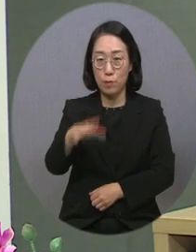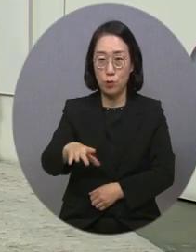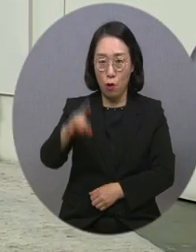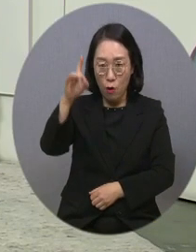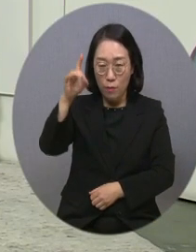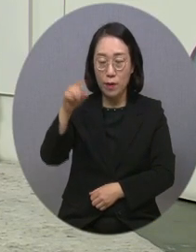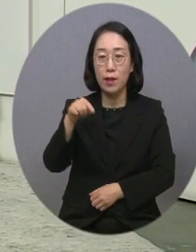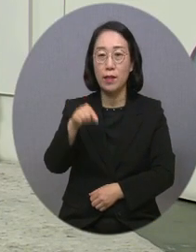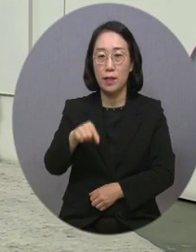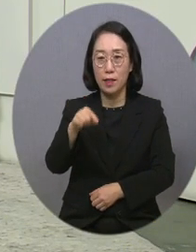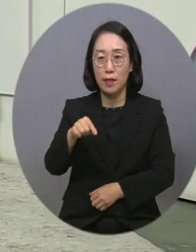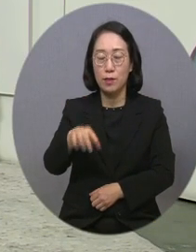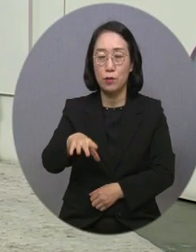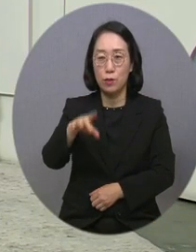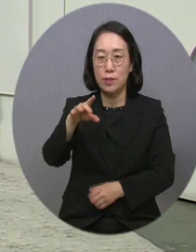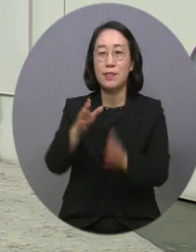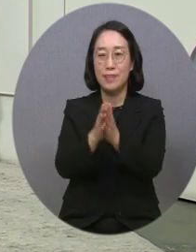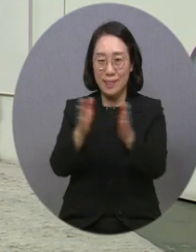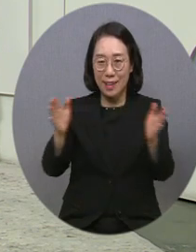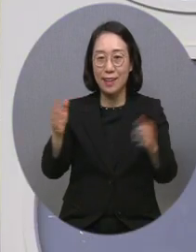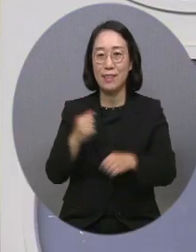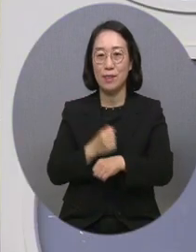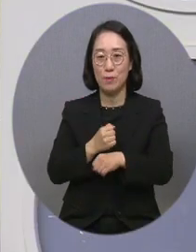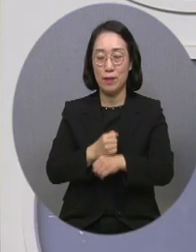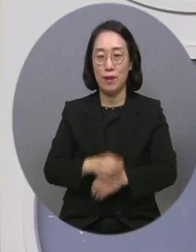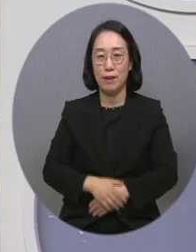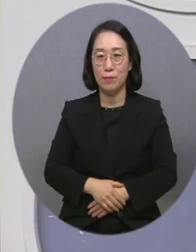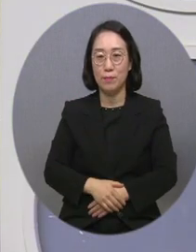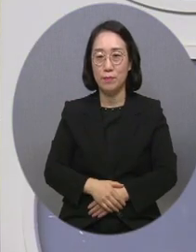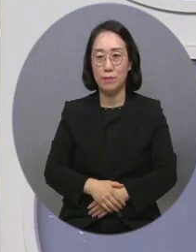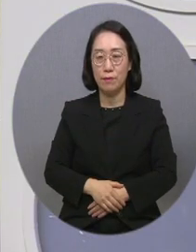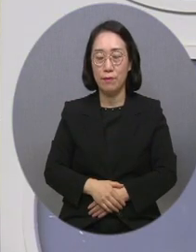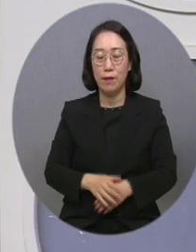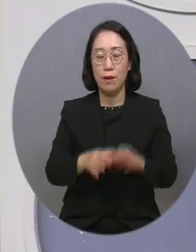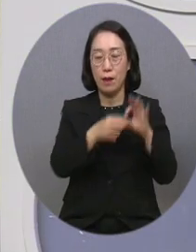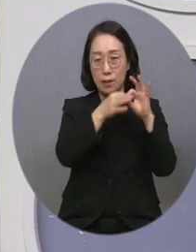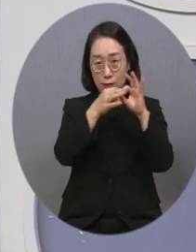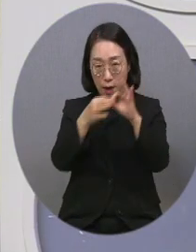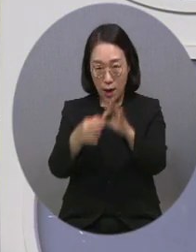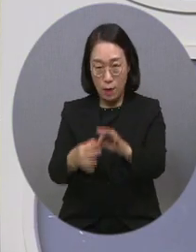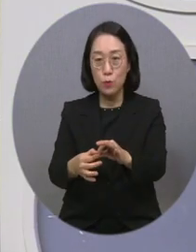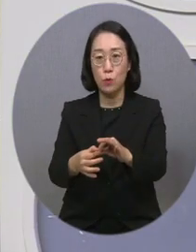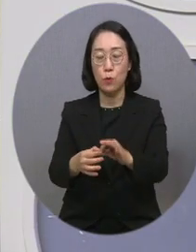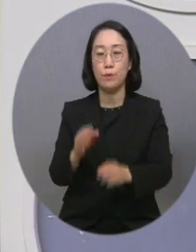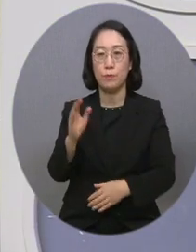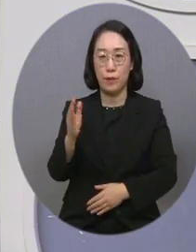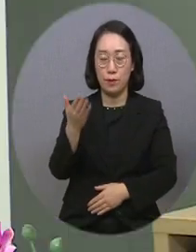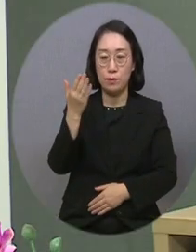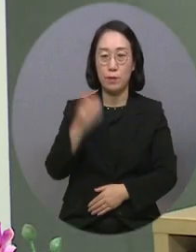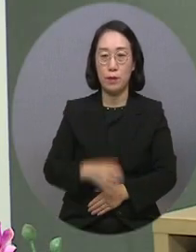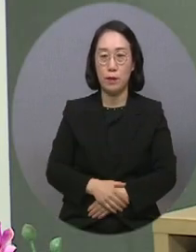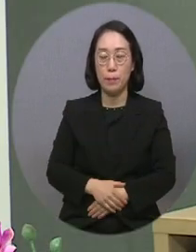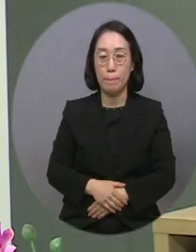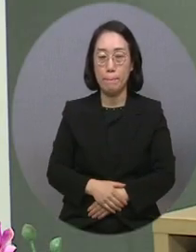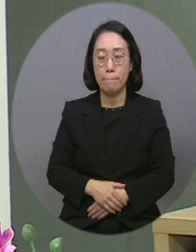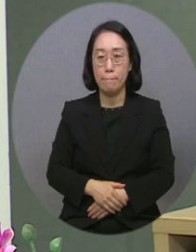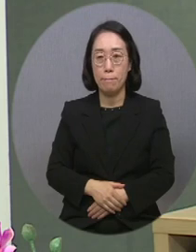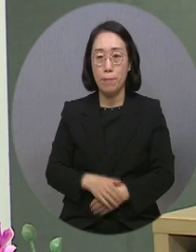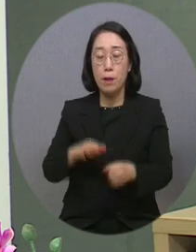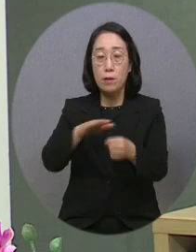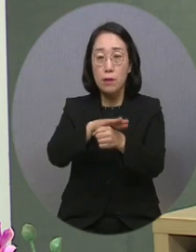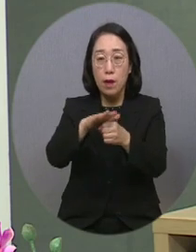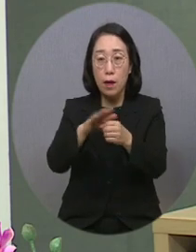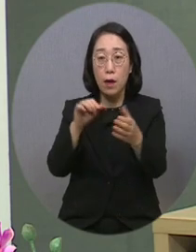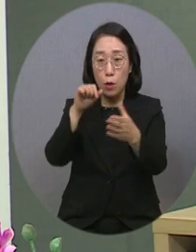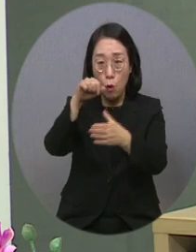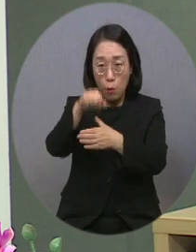사랑의 열매가 이제 첫 등장을 하기 시작해가지고 쭉 이렇게 지금까지 이어지고 있죠. 그러면 사랑의 열매